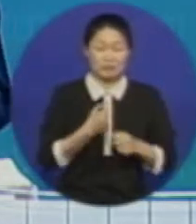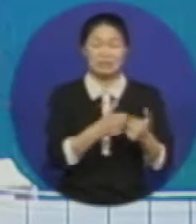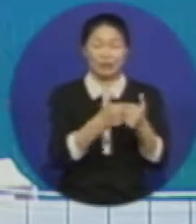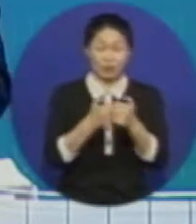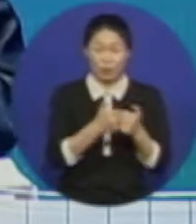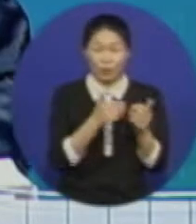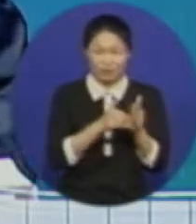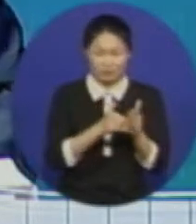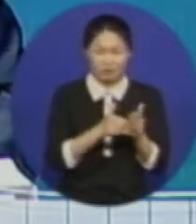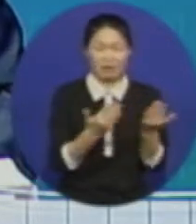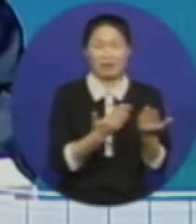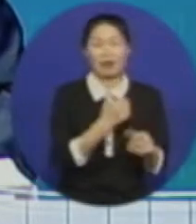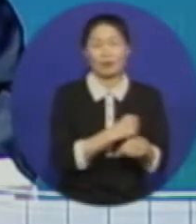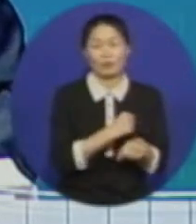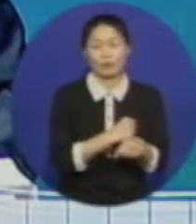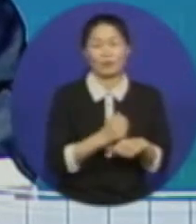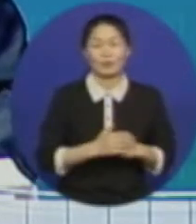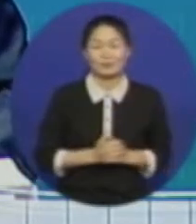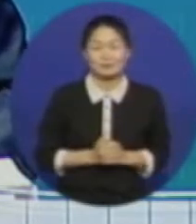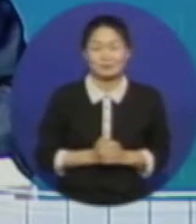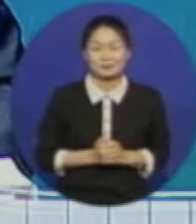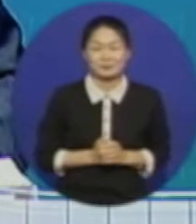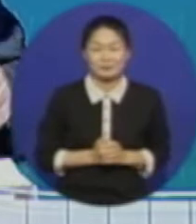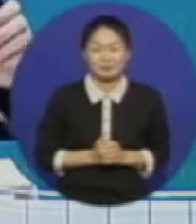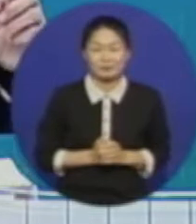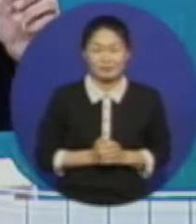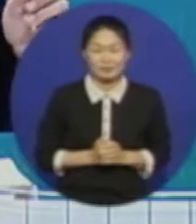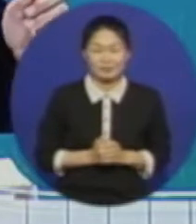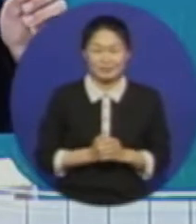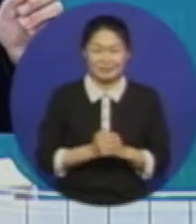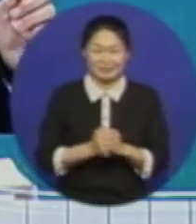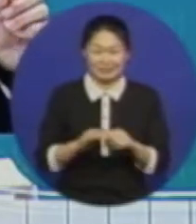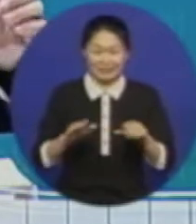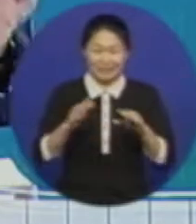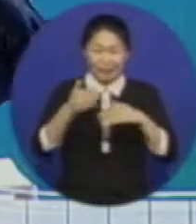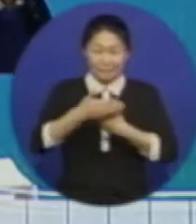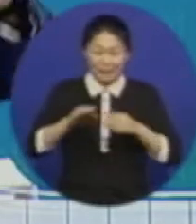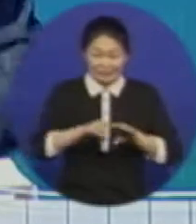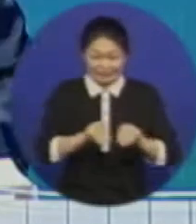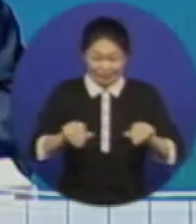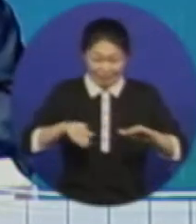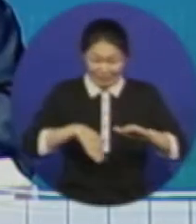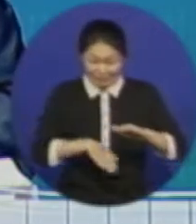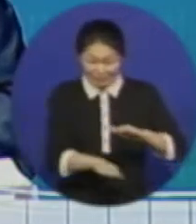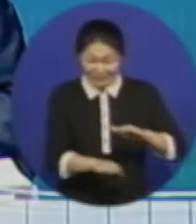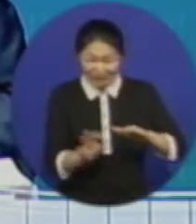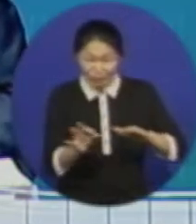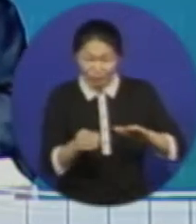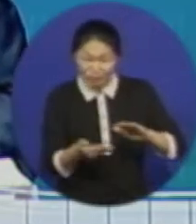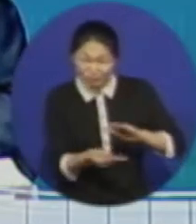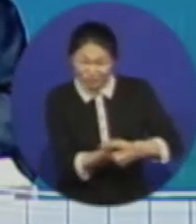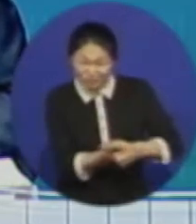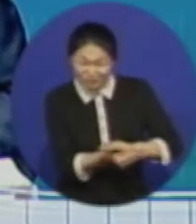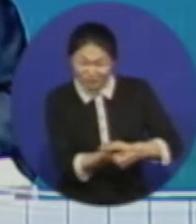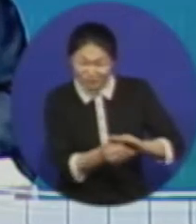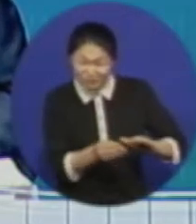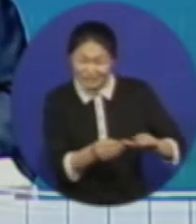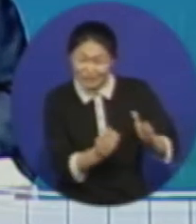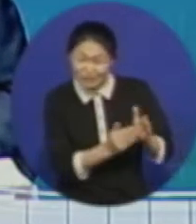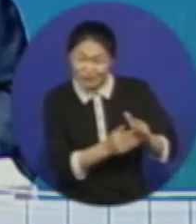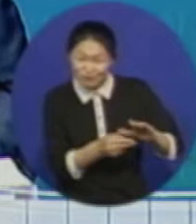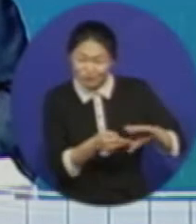일을 하고 장판 밑에 있는 것 드러날까 봐 걱정이 없대요 이제 그럼